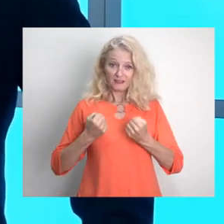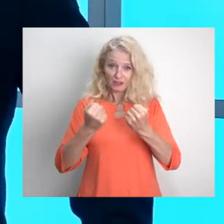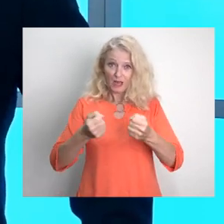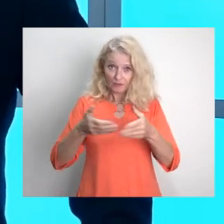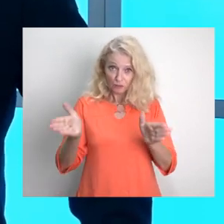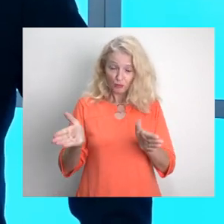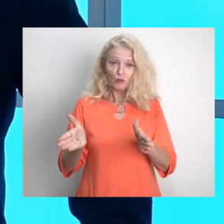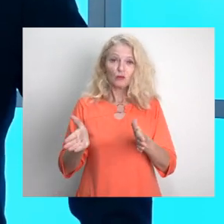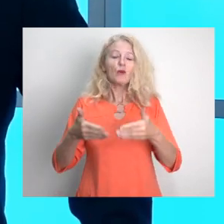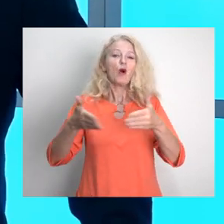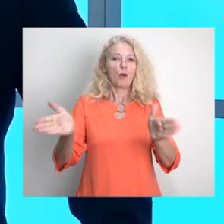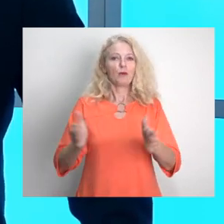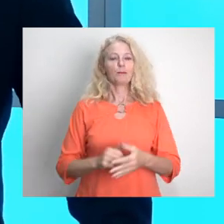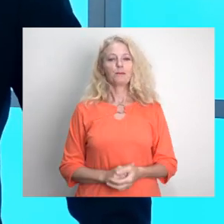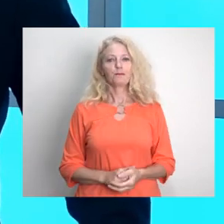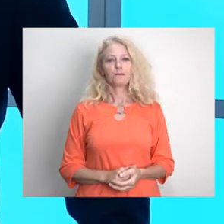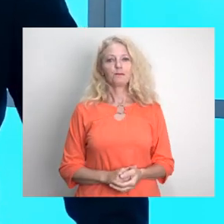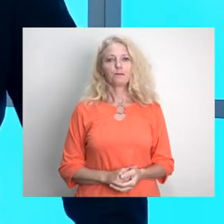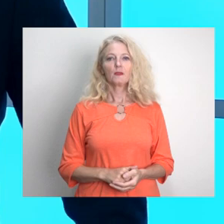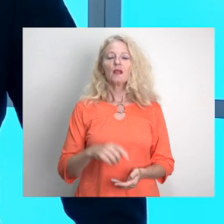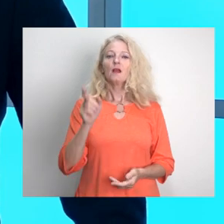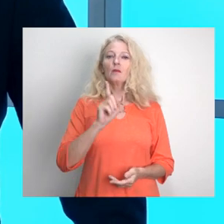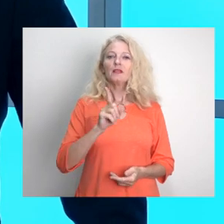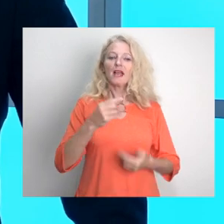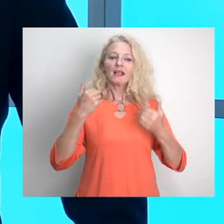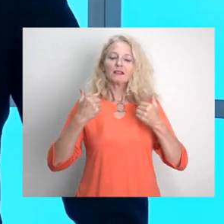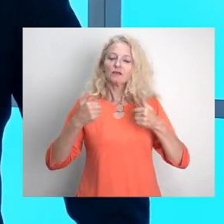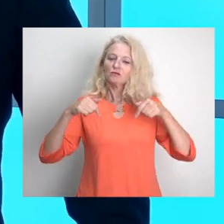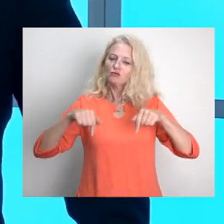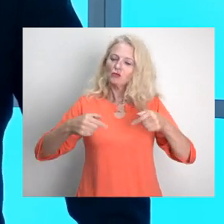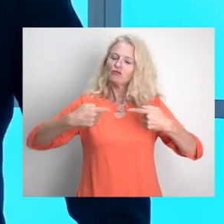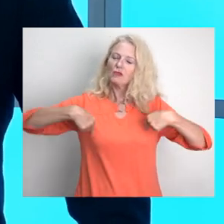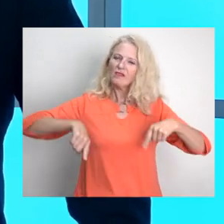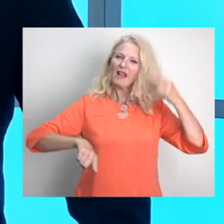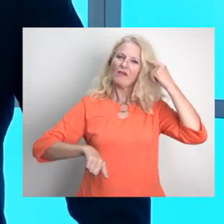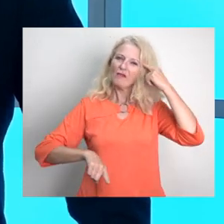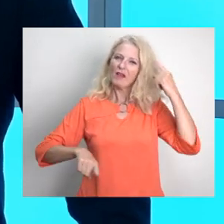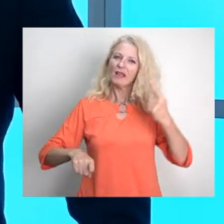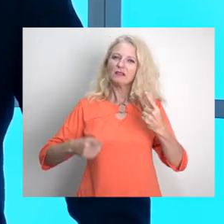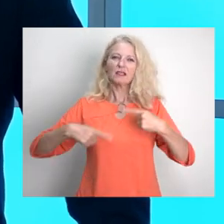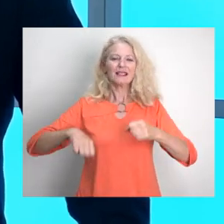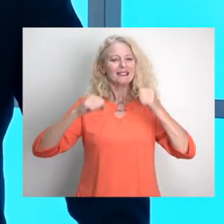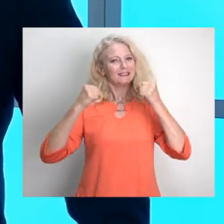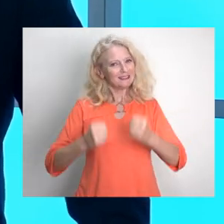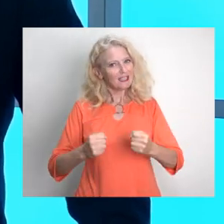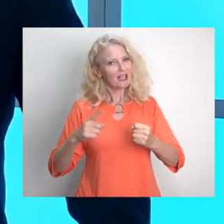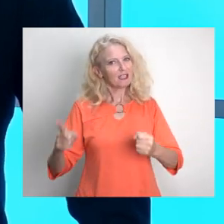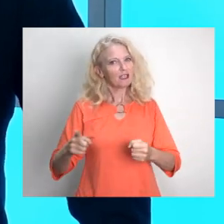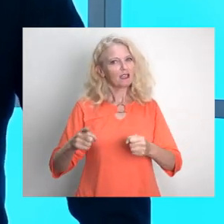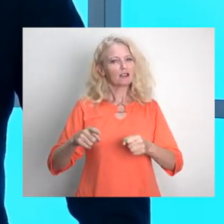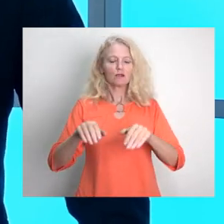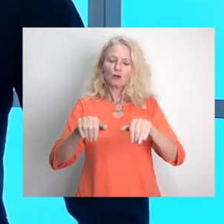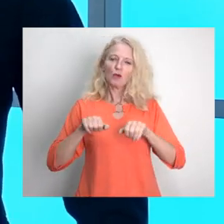om meer mensen te testen. Om er zeker van te zijn dat het virus momenteel niet meer actief is op ons eiland.